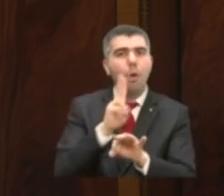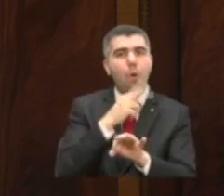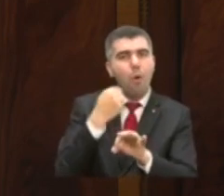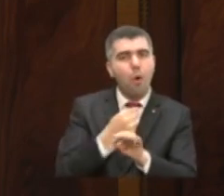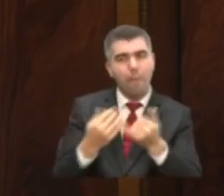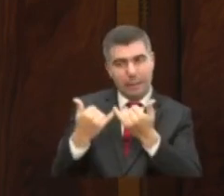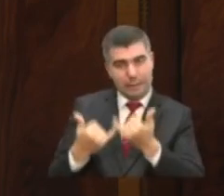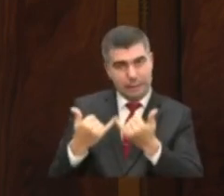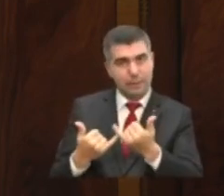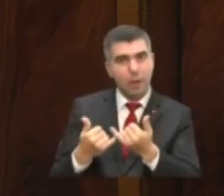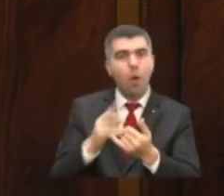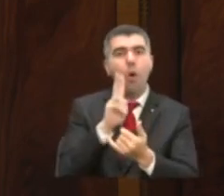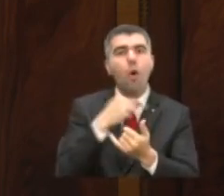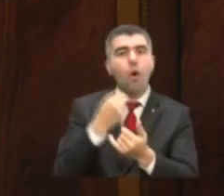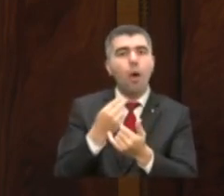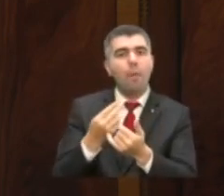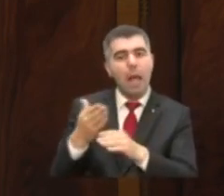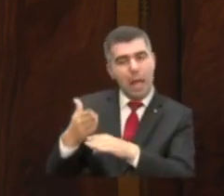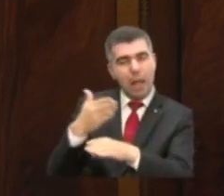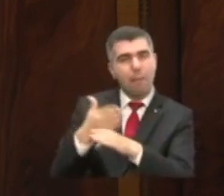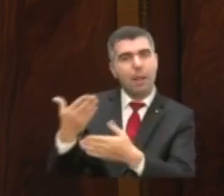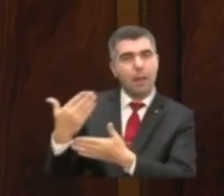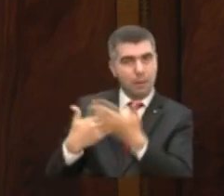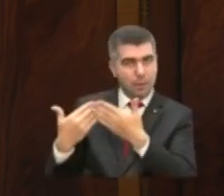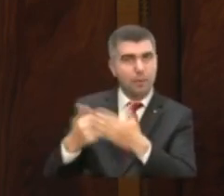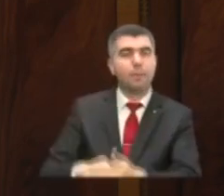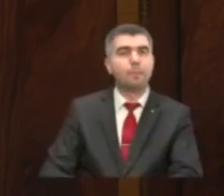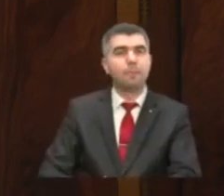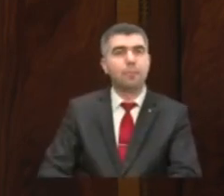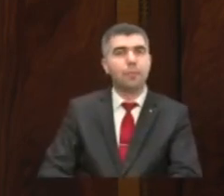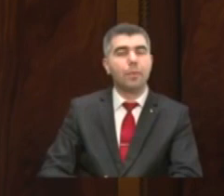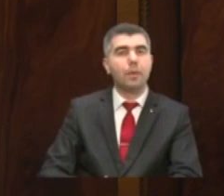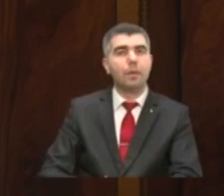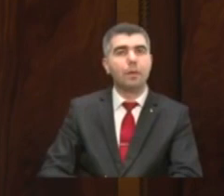والحالية والتي لا يتسع المجال لذكرها كعملية